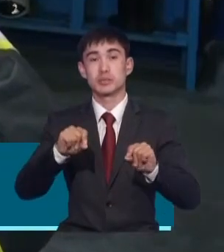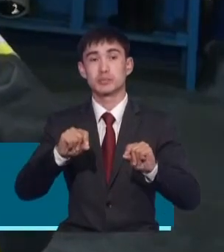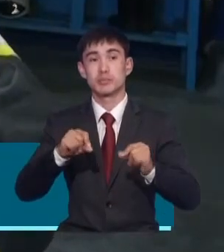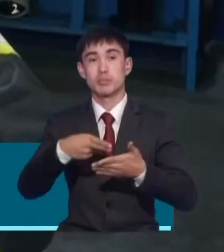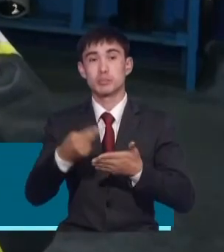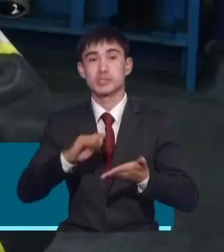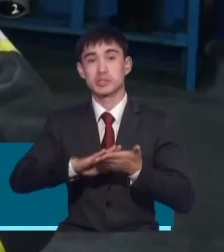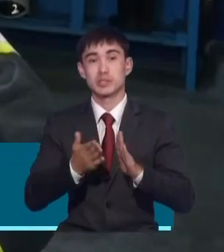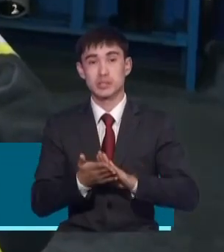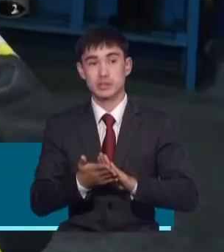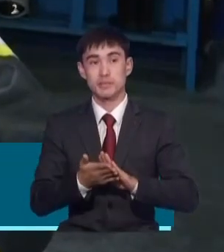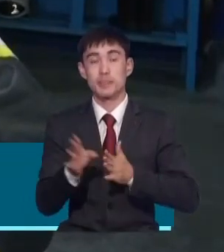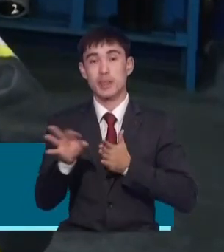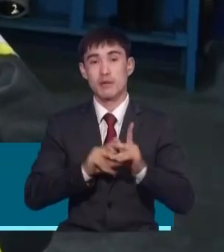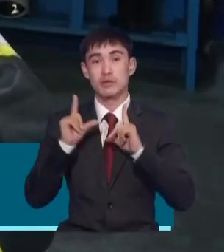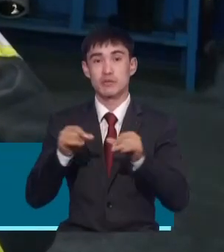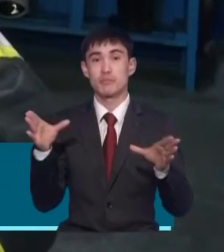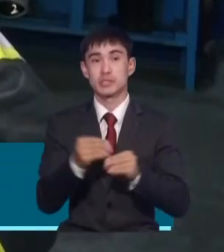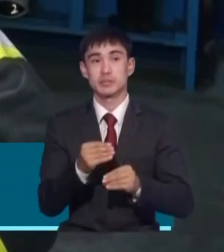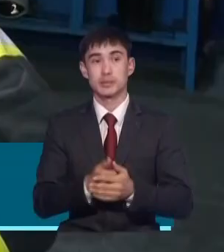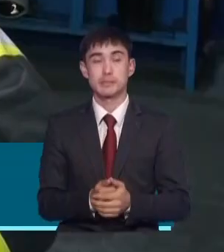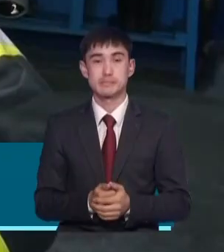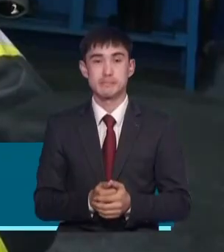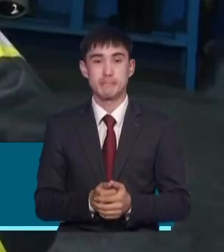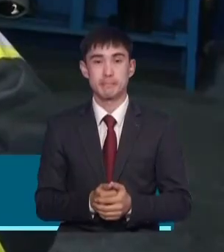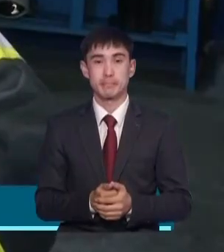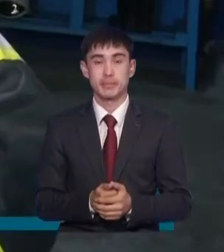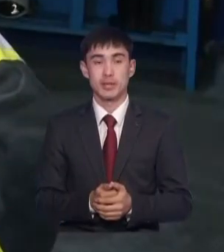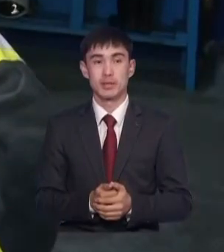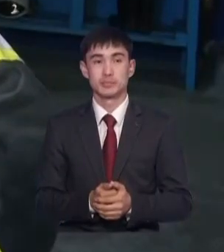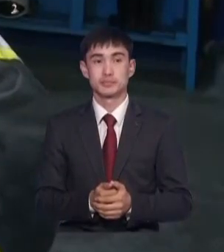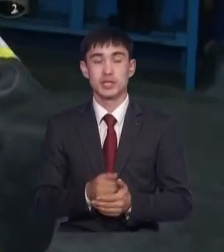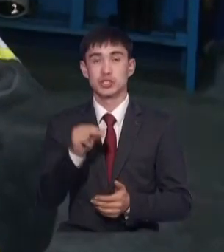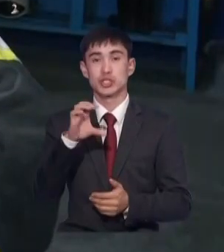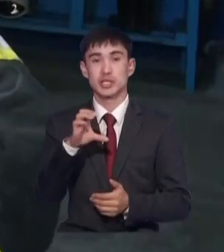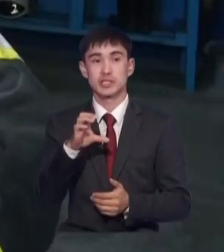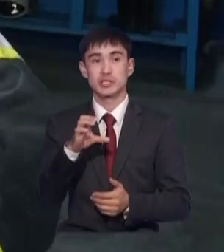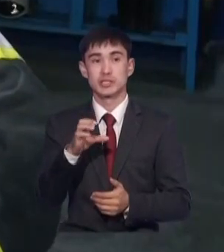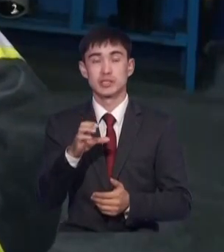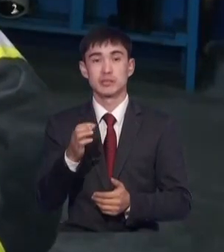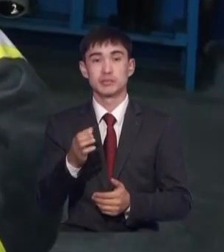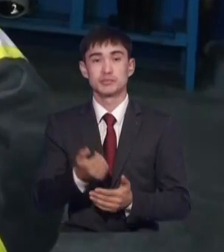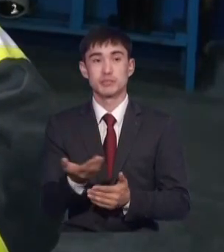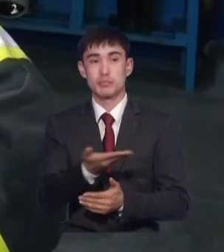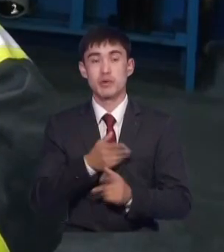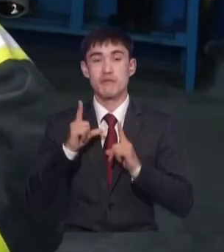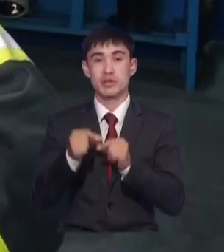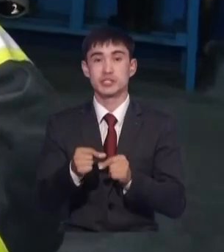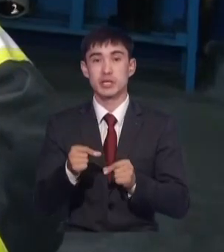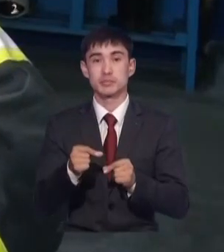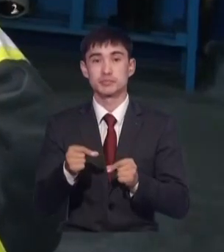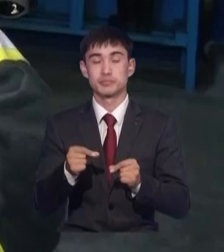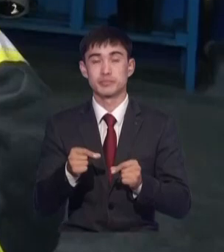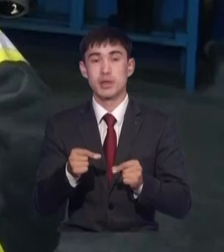мы выезжаем на экстренные службы вместе с ними. При ЧС, при чрезвычайных ситуациях, мы выезжаем